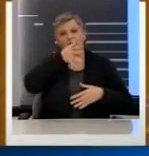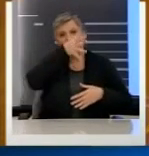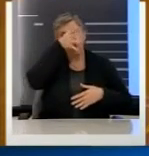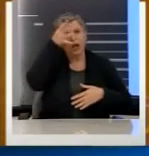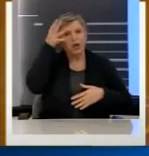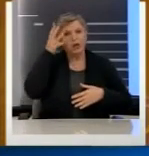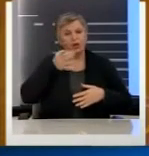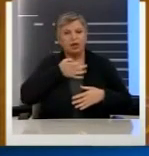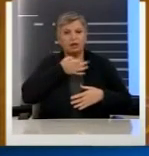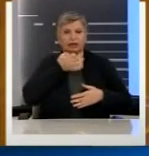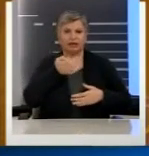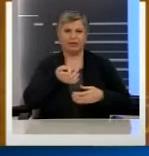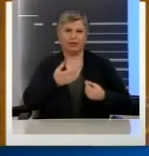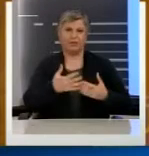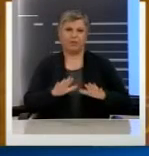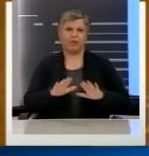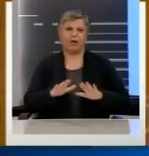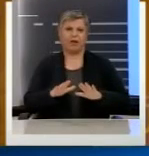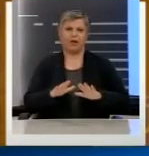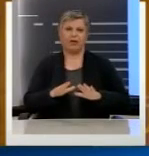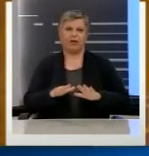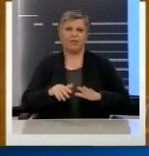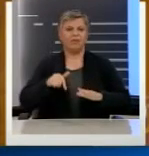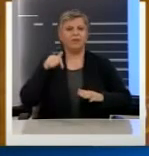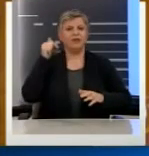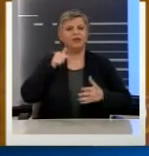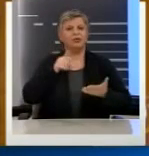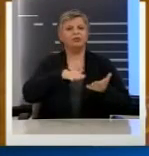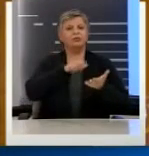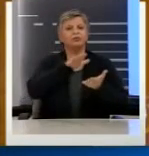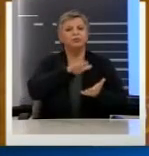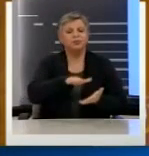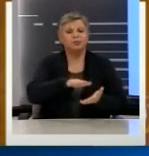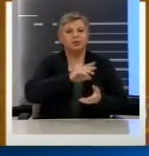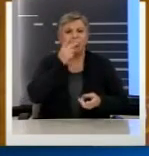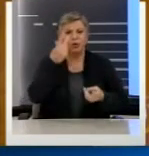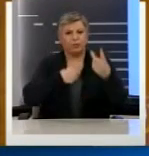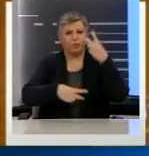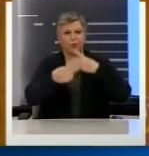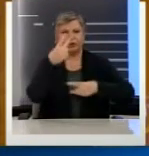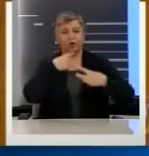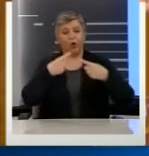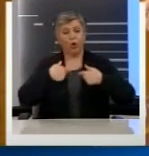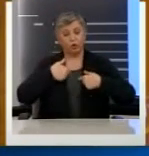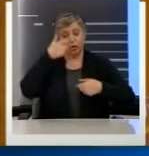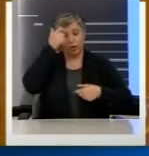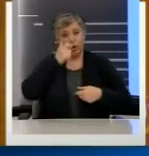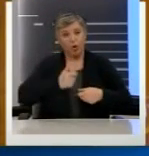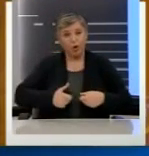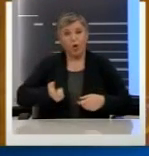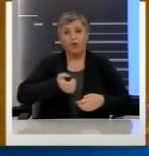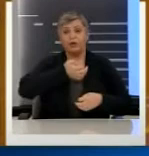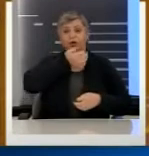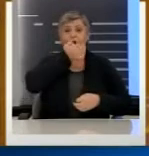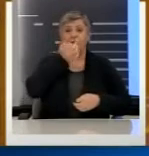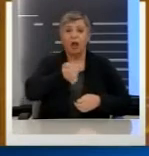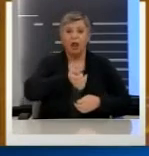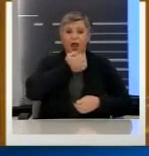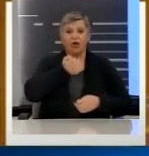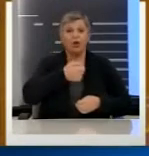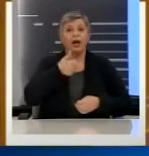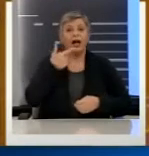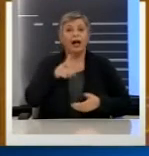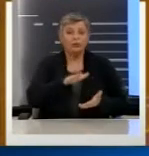τόμος εναντίον μου προσωπικών παρεμβάσεων και τα λοιπά από ορισμένες πλευρές. Τόσος τόμος